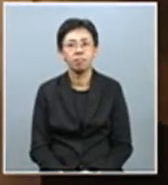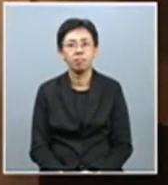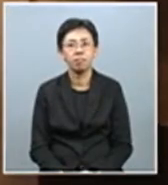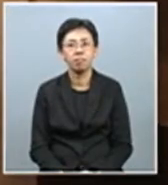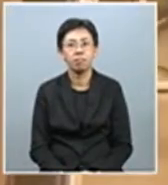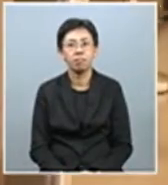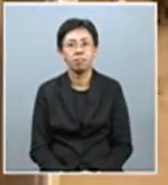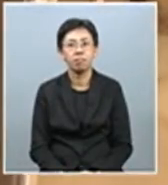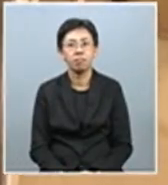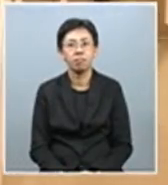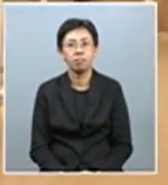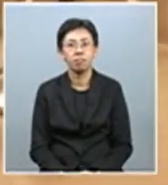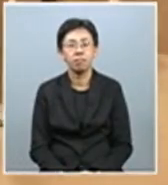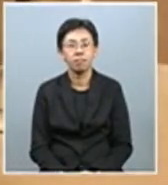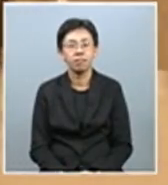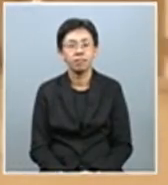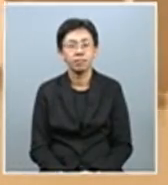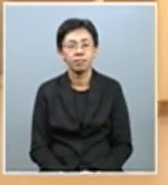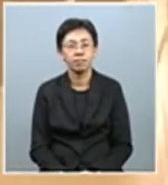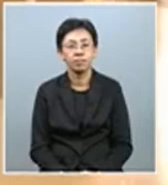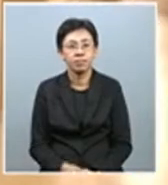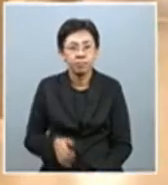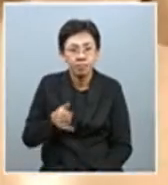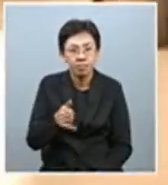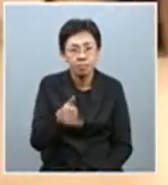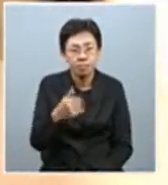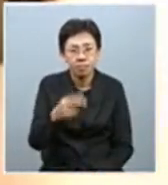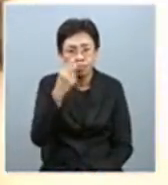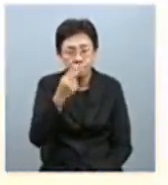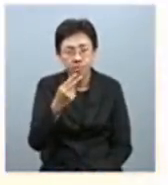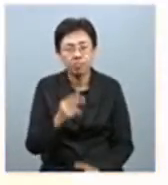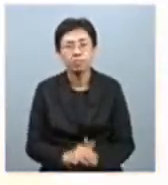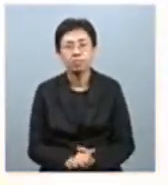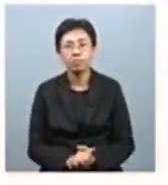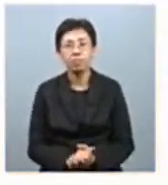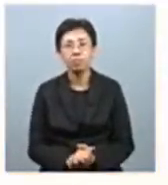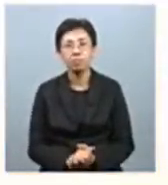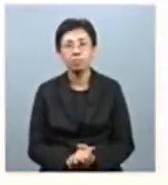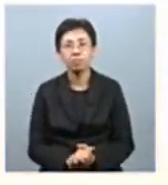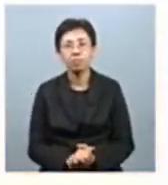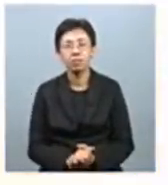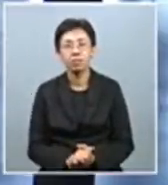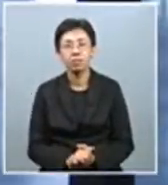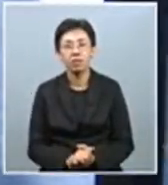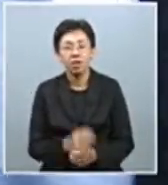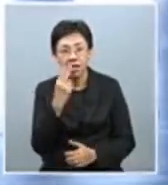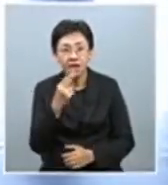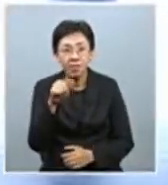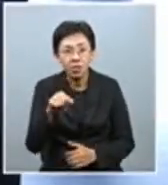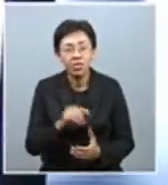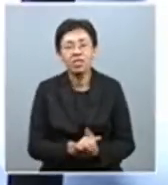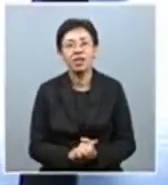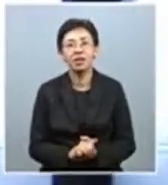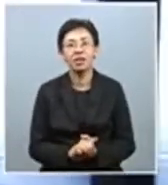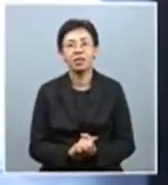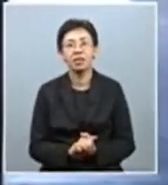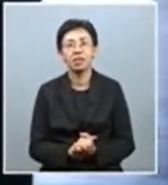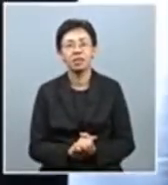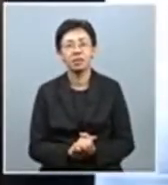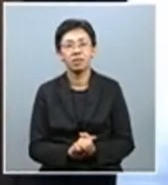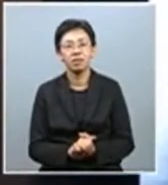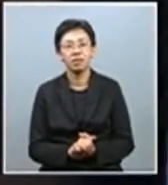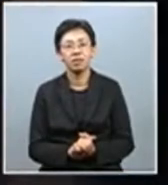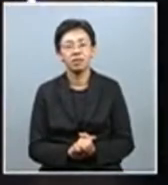เมื่อเราเข้ามาภายในห้องมั่นคงแล้วนะครับเราจะเจอกับนิทรรศการใช่ไหมฮะท่านผอครับ ค ่ะก็จะเป็นเหมือนเป็นแท่นพิ